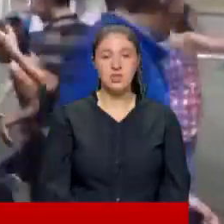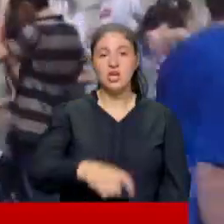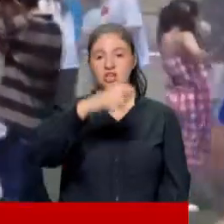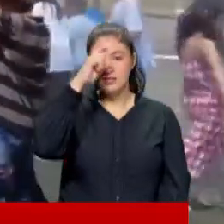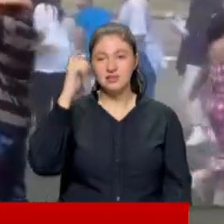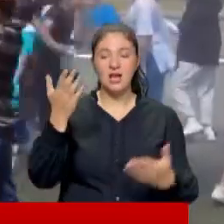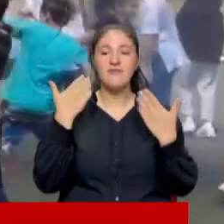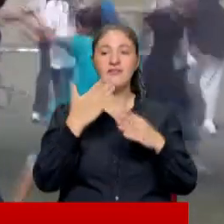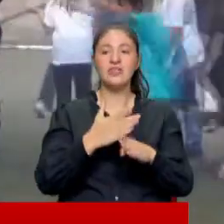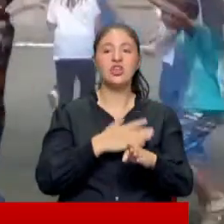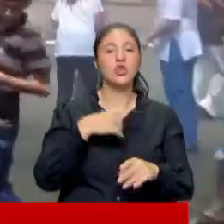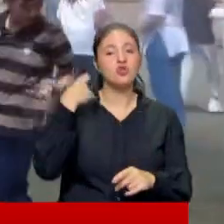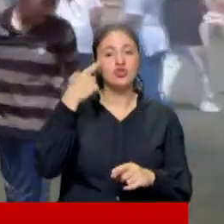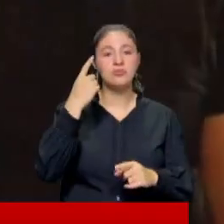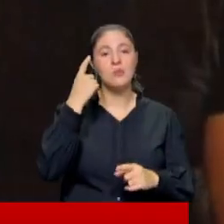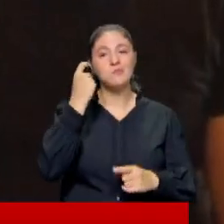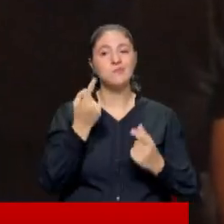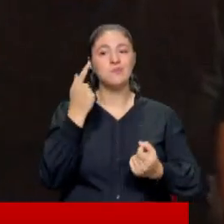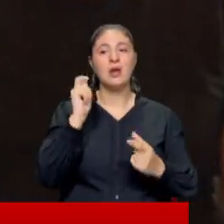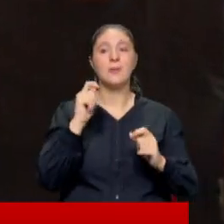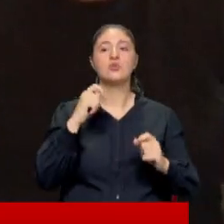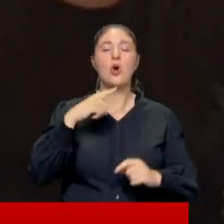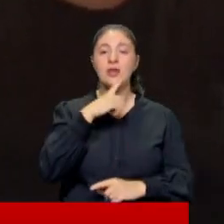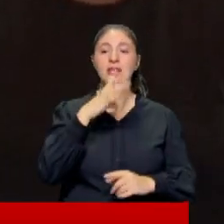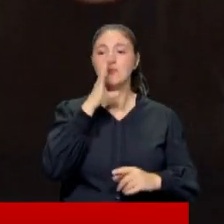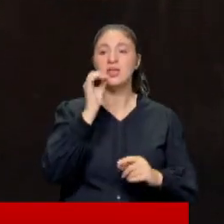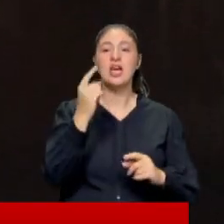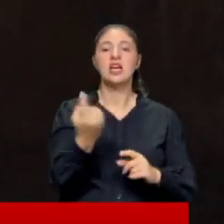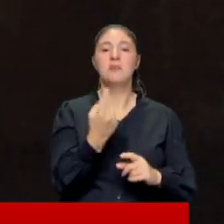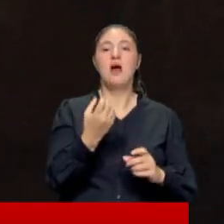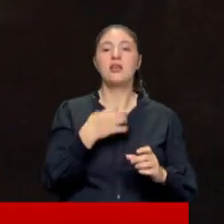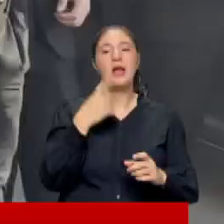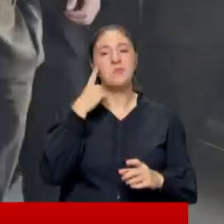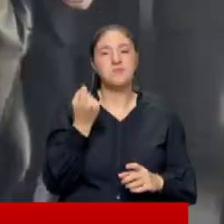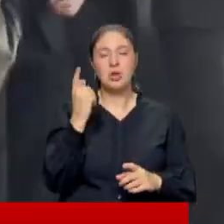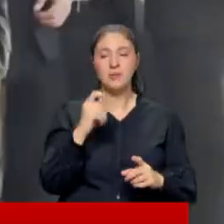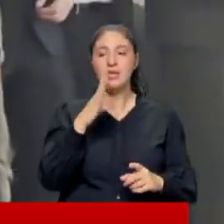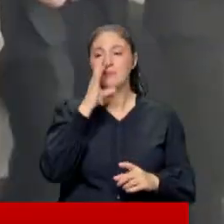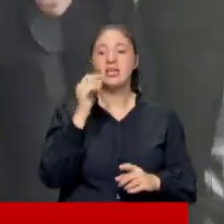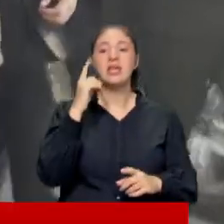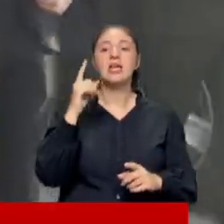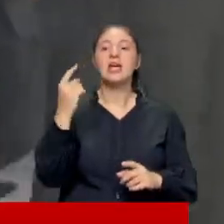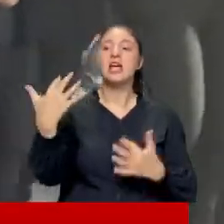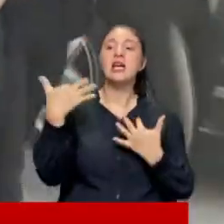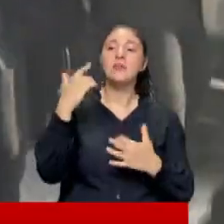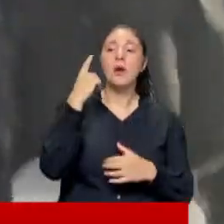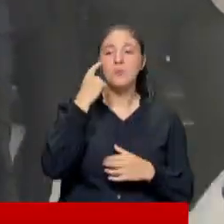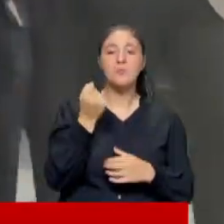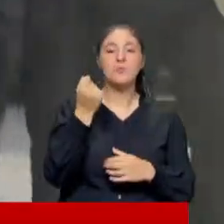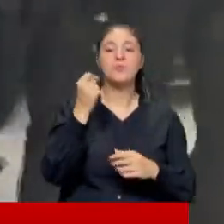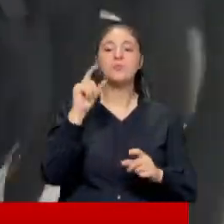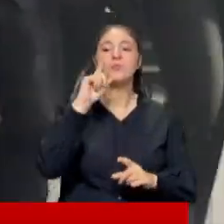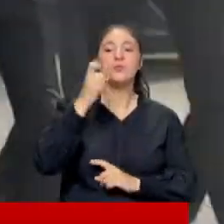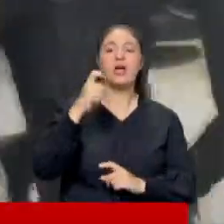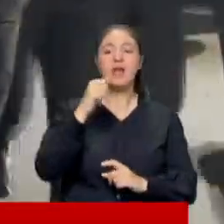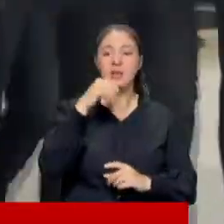Sıcak hava vatandaşı düşünmeye, icat yapmaya zorladı. Kimisi klima icat etti kendince, kimisi klimanın mucidi için anma töreni